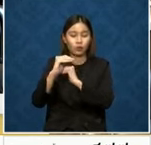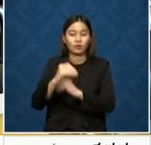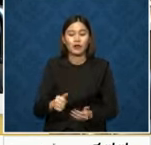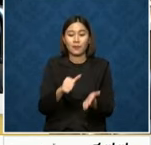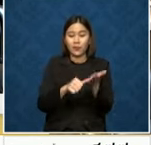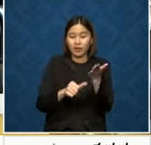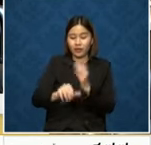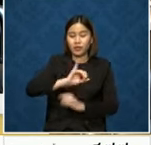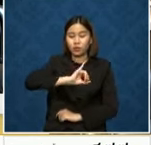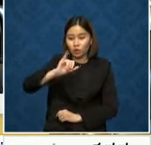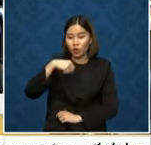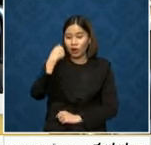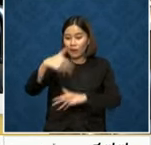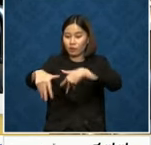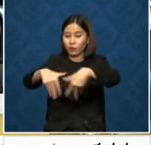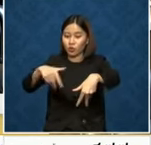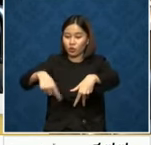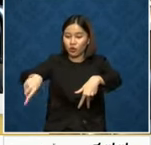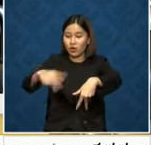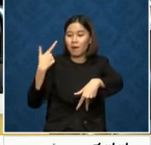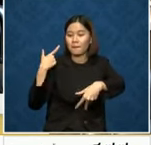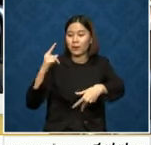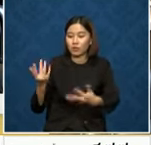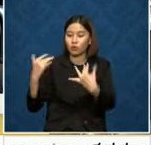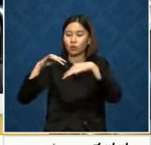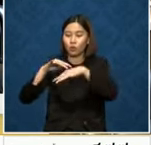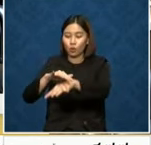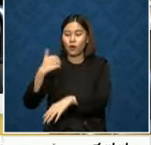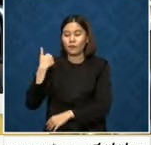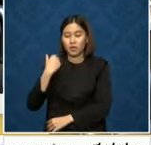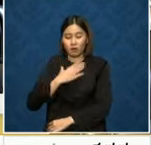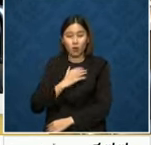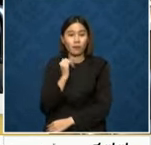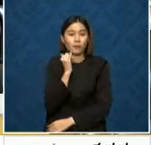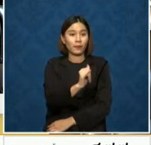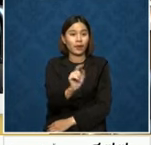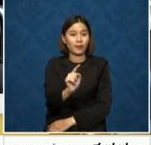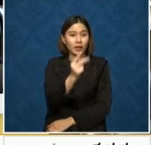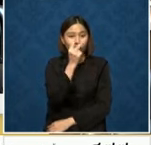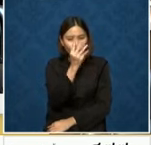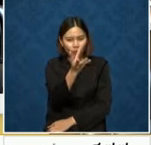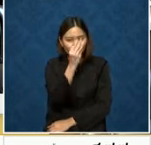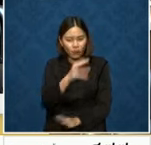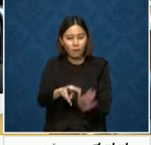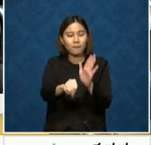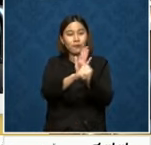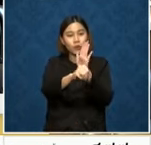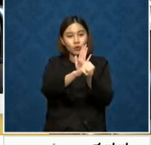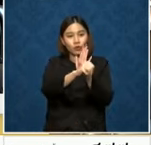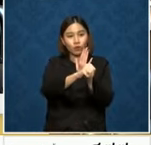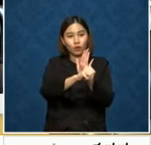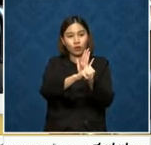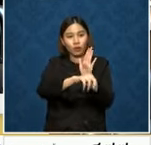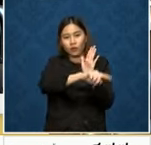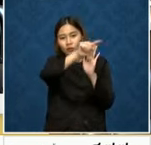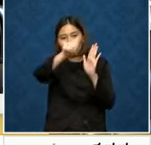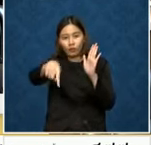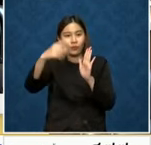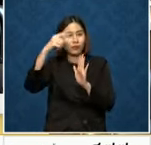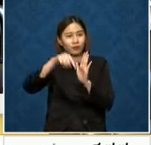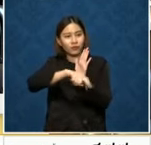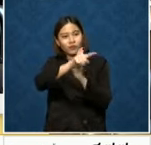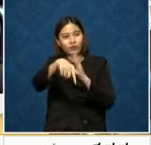ที่อยู่ในพื้นที่ได้มีประโยชน์ร่วมด้วยผมไปดูที่มุกดาหารแล้วก็ข้ามไปดูผมเห็น